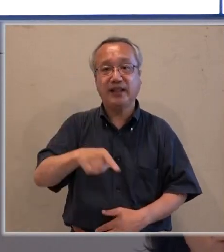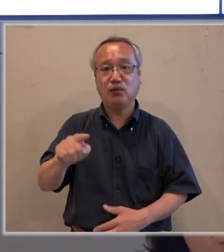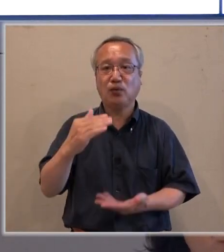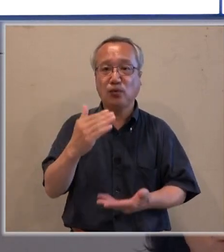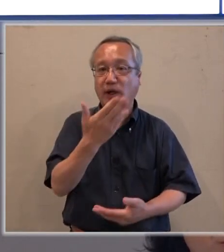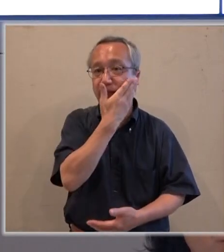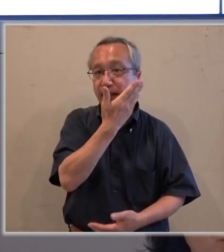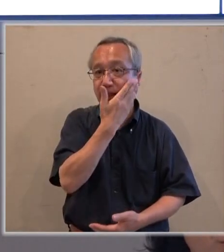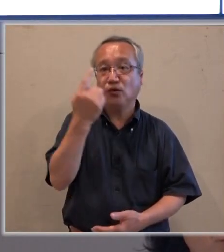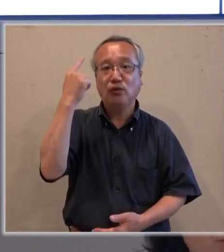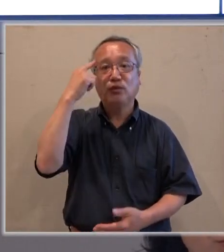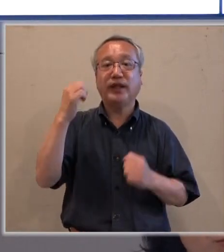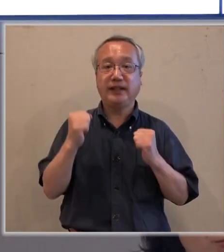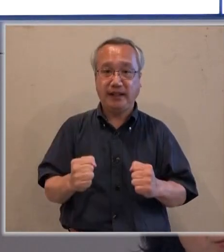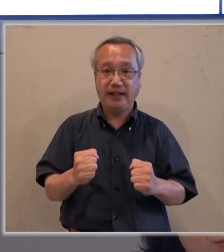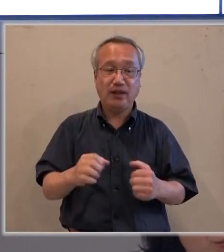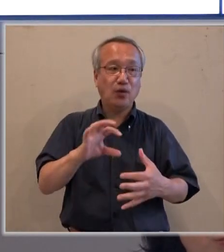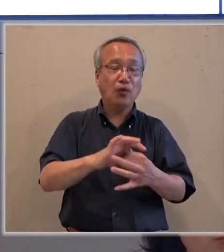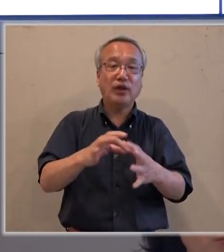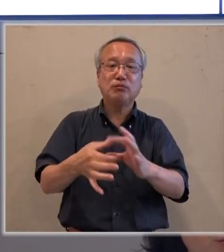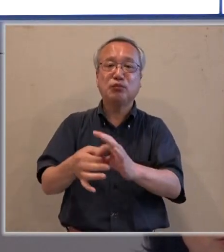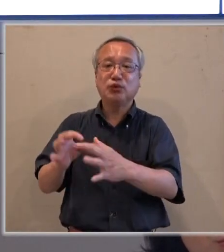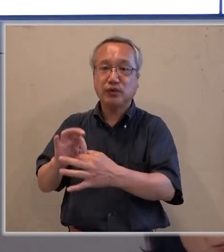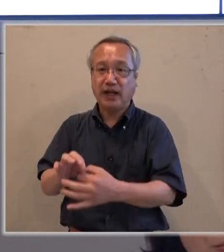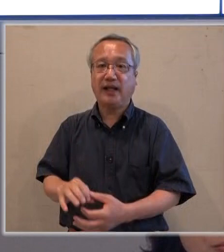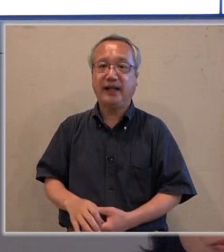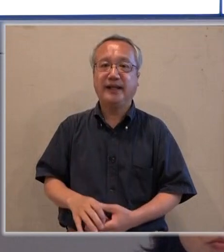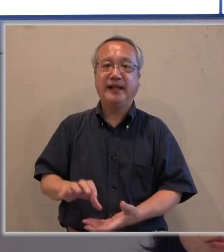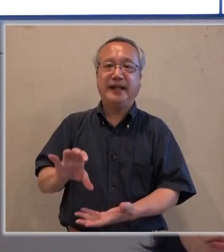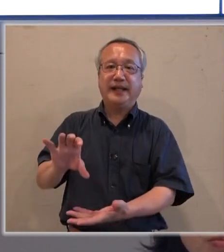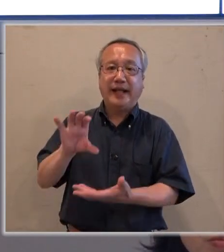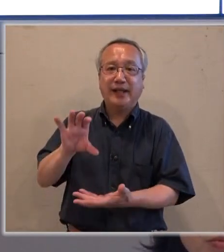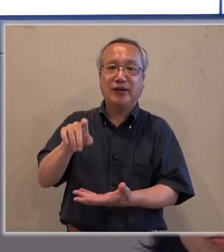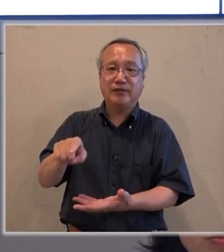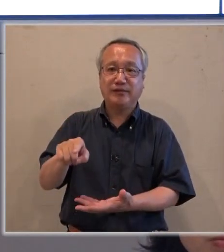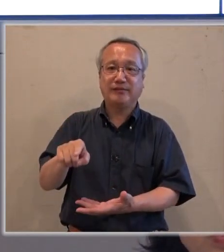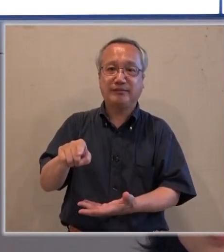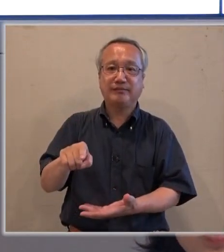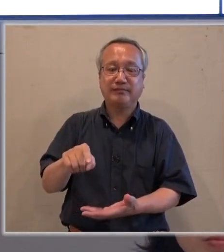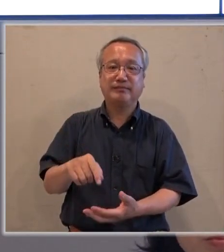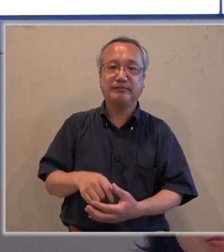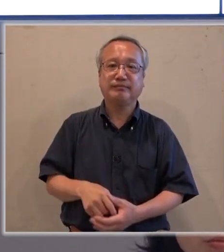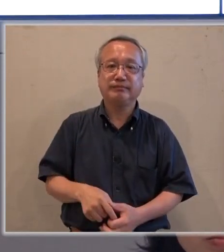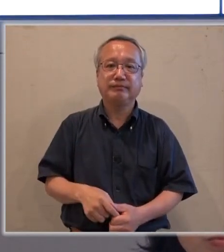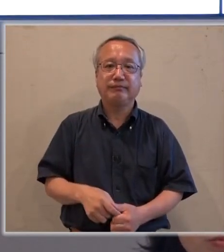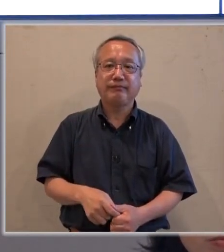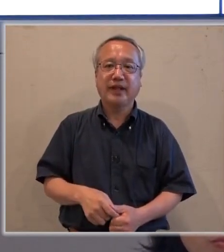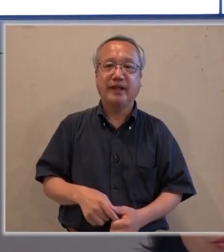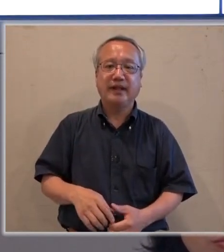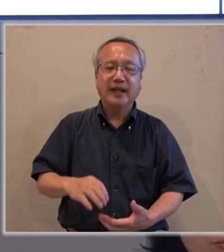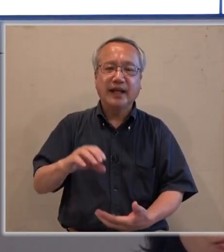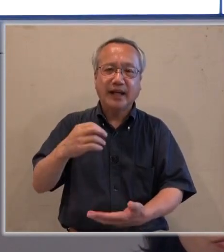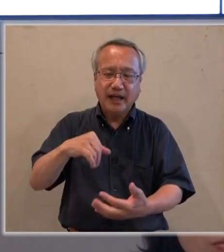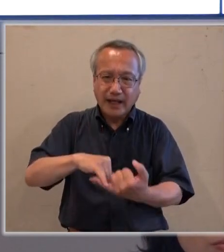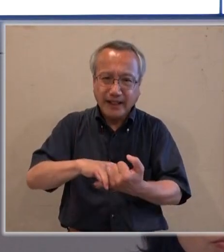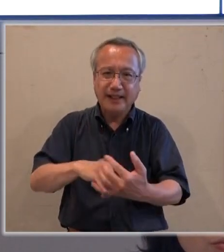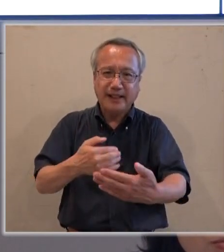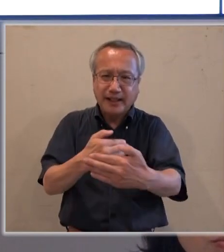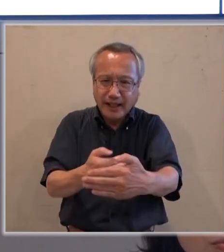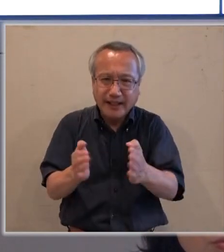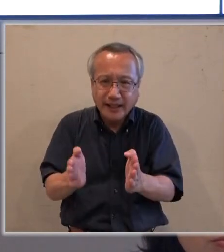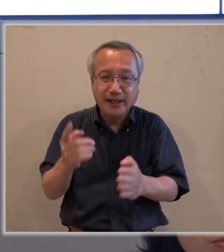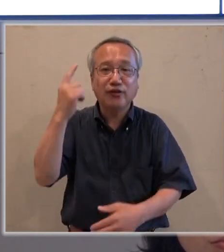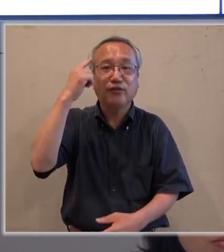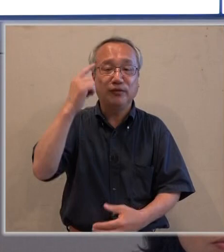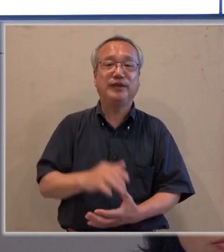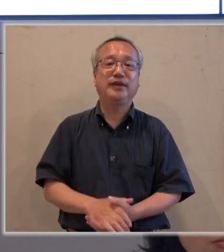なというふうに思っていて、今オリンピックからメリットを享受しようということを能動的に考えられている人というのがかなり限られていると思うんですよ。オ